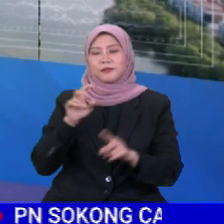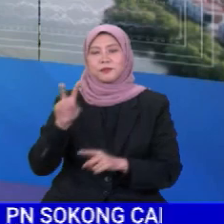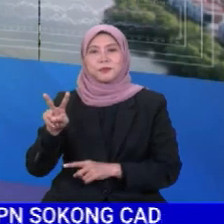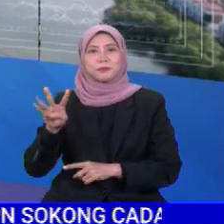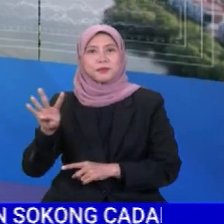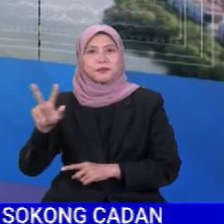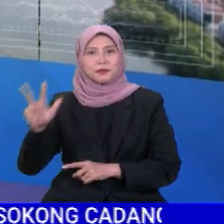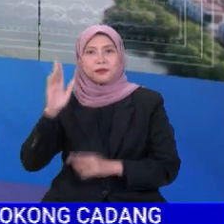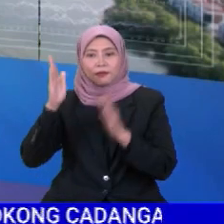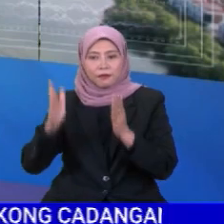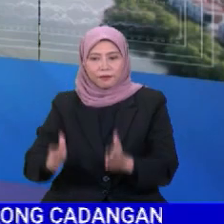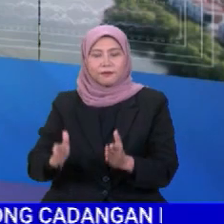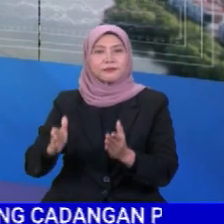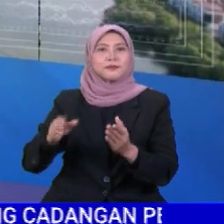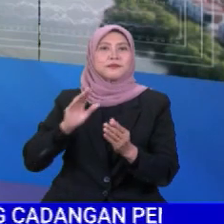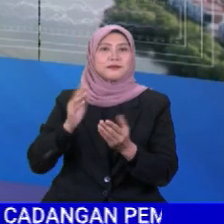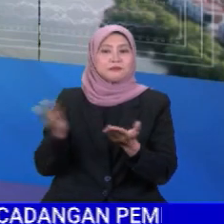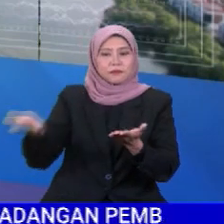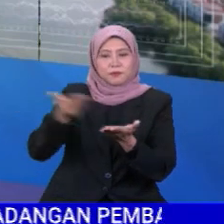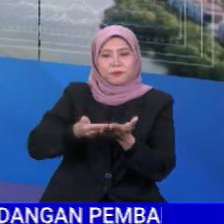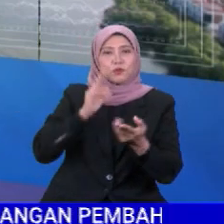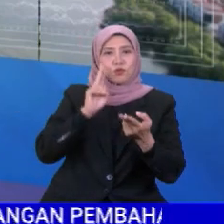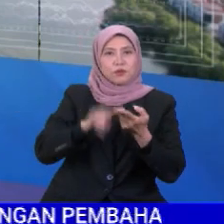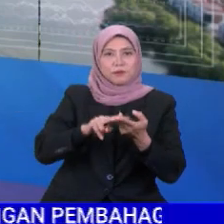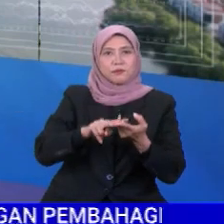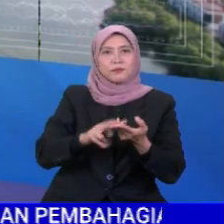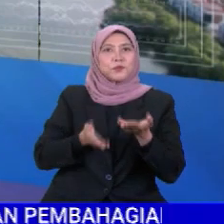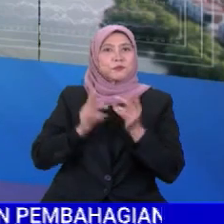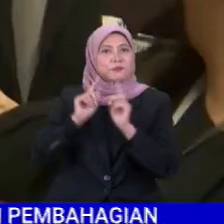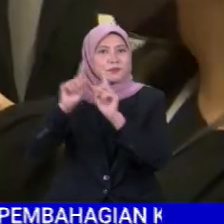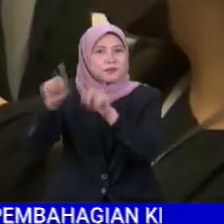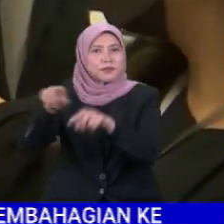433 bakal jemaah telah menerima tawaran ibadah tersebut.